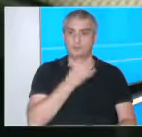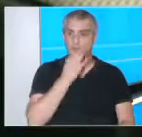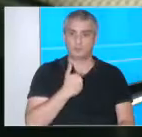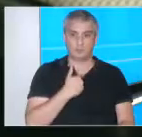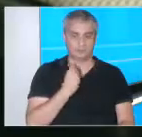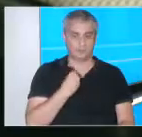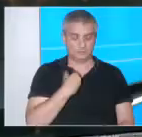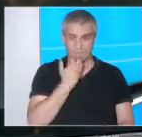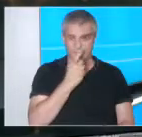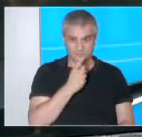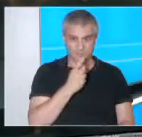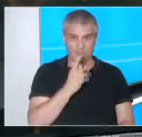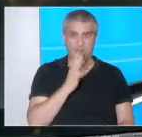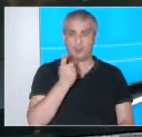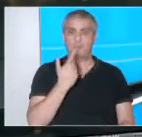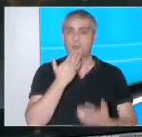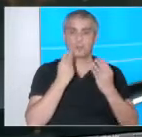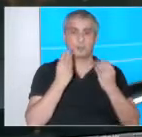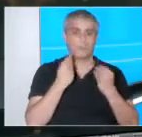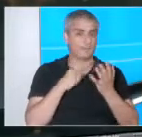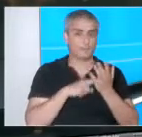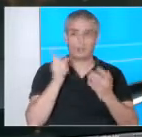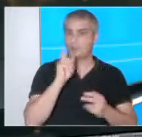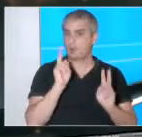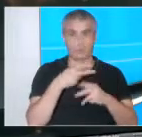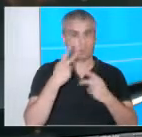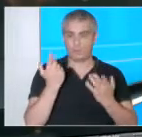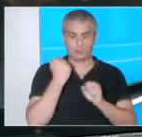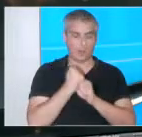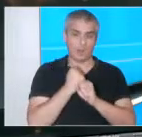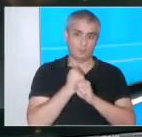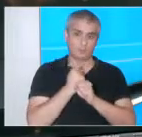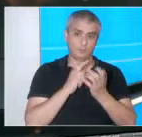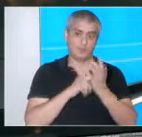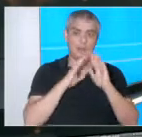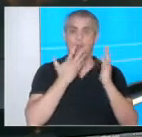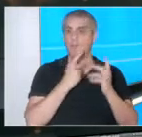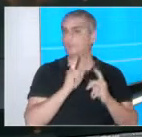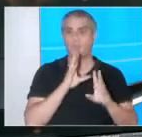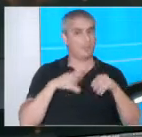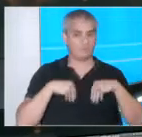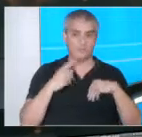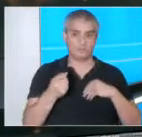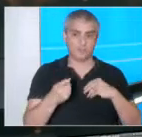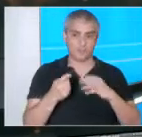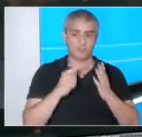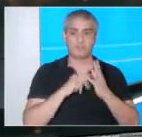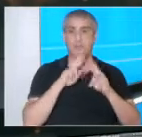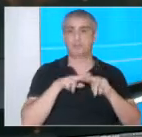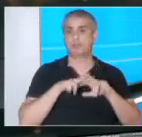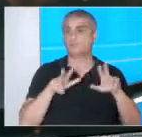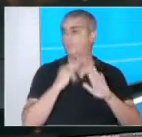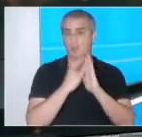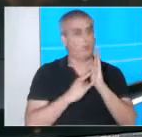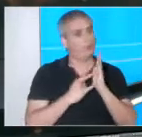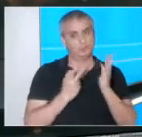ב-2025, אני רוצה רגע להסביר את האמירה שלי. למה תודה רבה? כי אתם לא הייתם יכולים להעביר את זה, בגלל שמועצת גדולי התורה לא הייתה מאפשרת לכם. להישאר במצב בלי